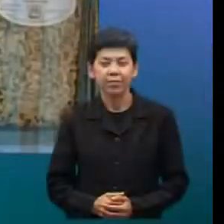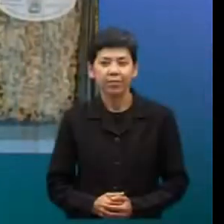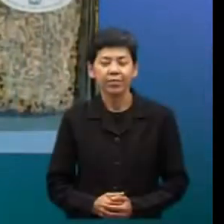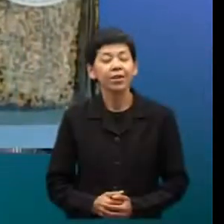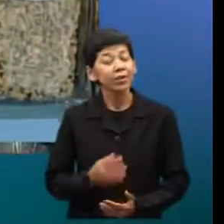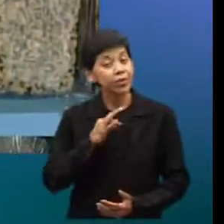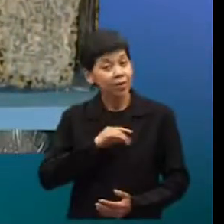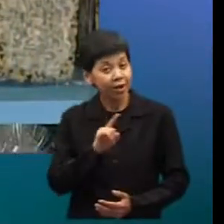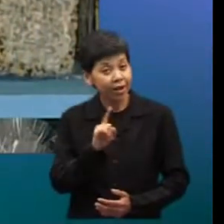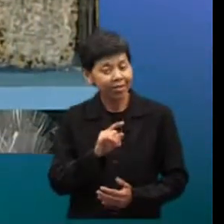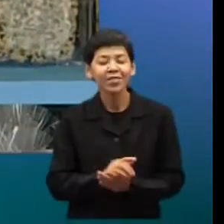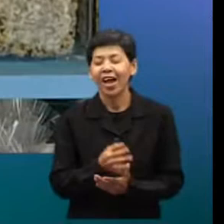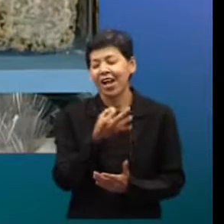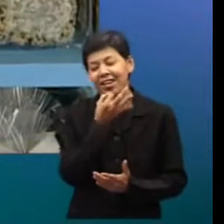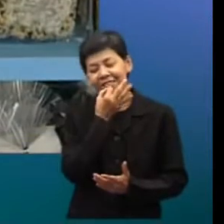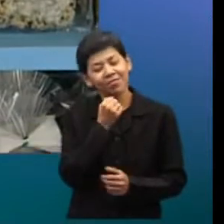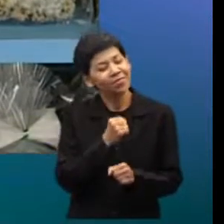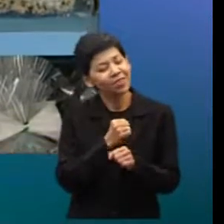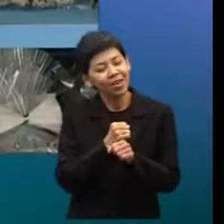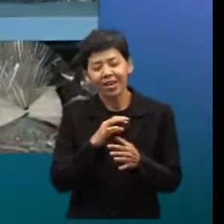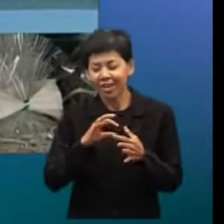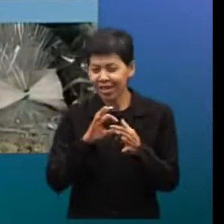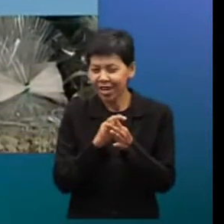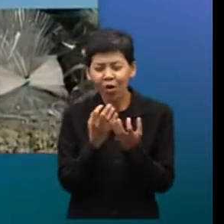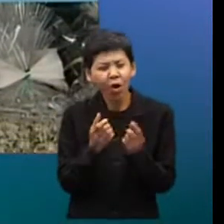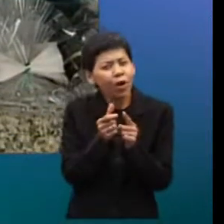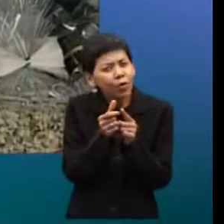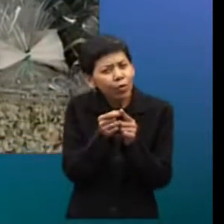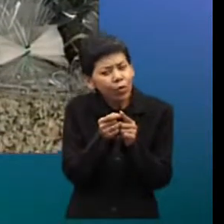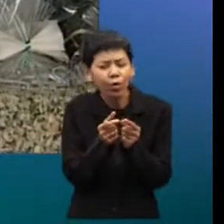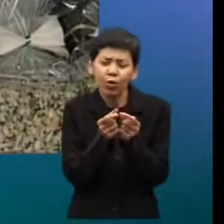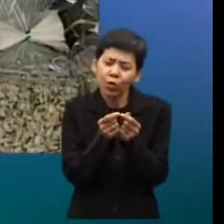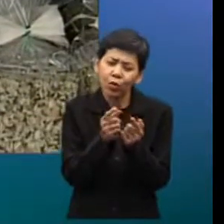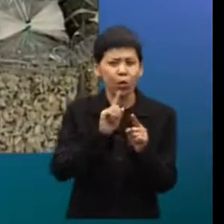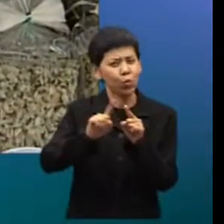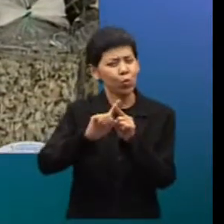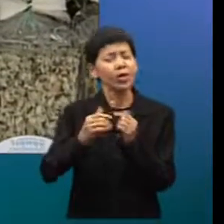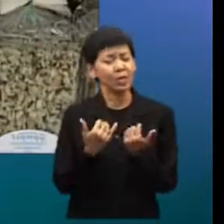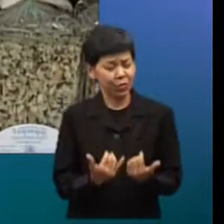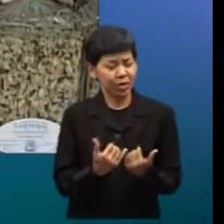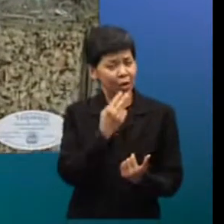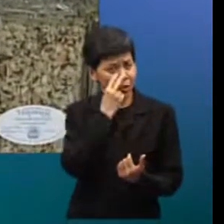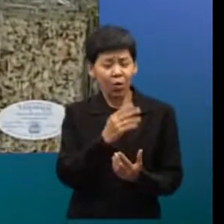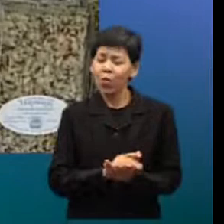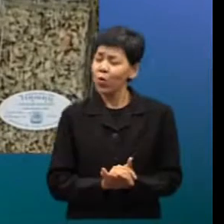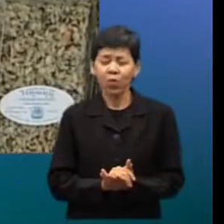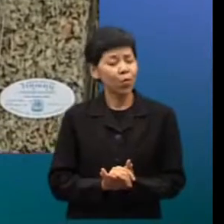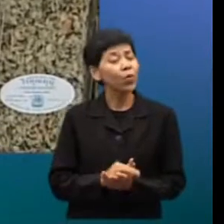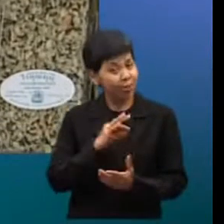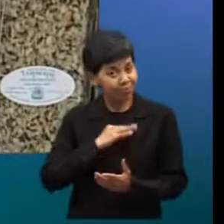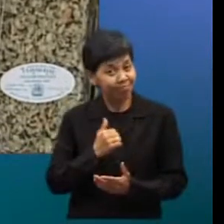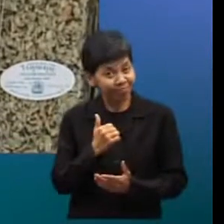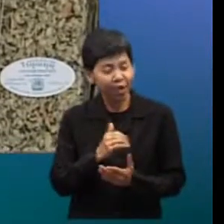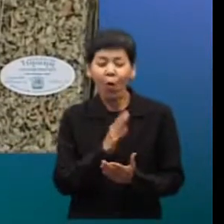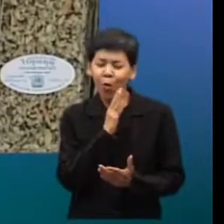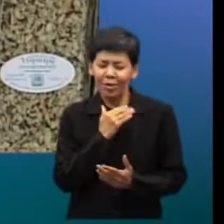เป็นไงครับกับอาชีพการทำผลิตภัณฑ์อาหารจากธัญพืชที่ผมพาไปชมในวันนี้ถูกใจกันหรือเปล่า